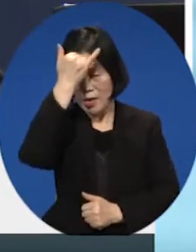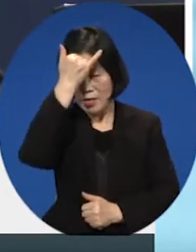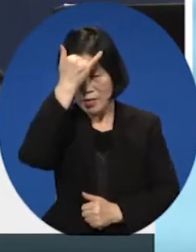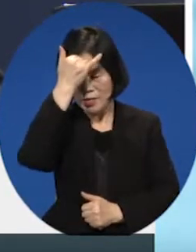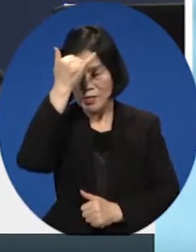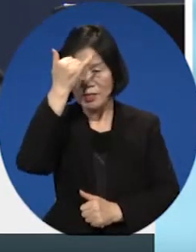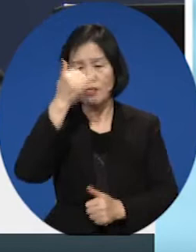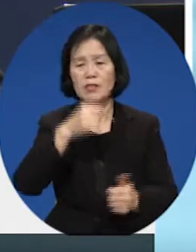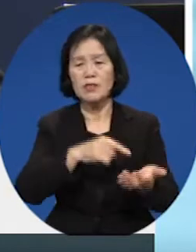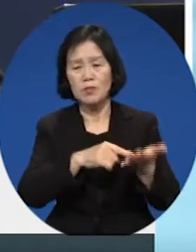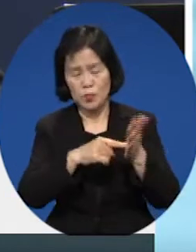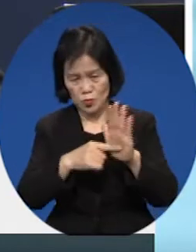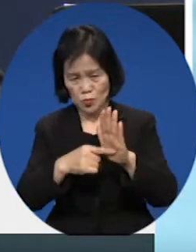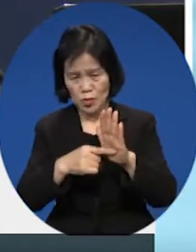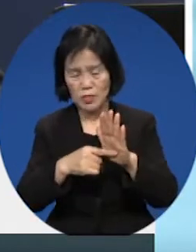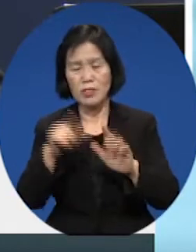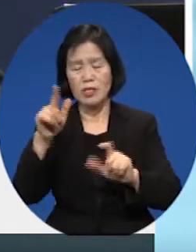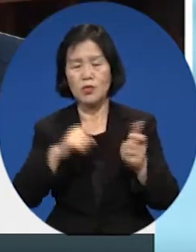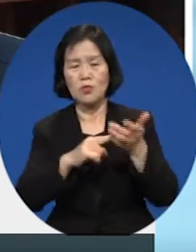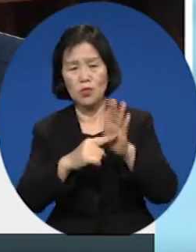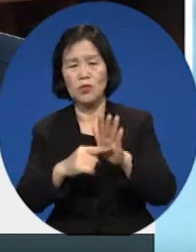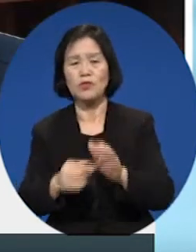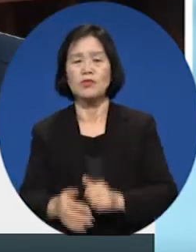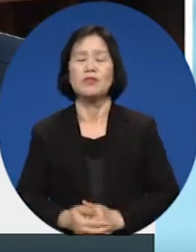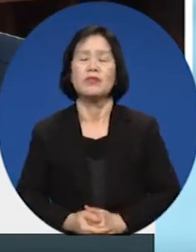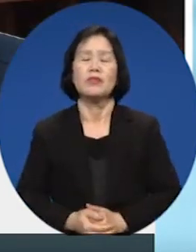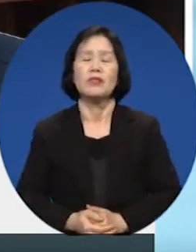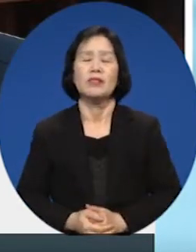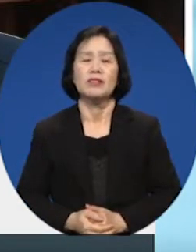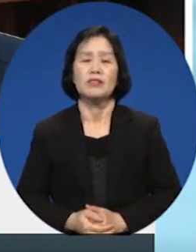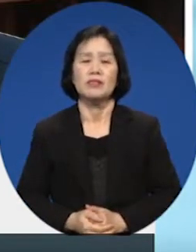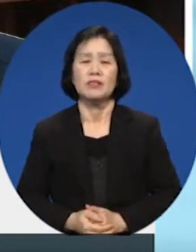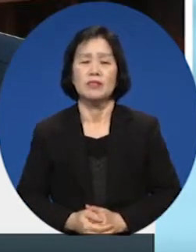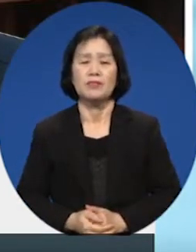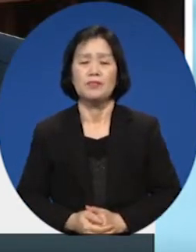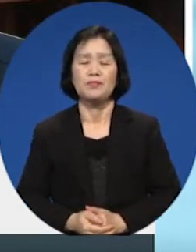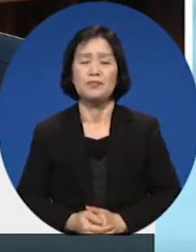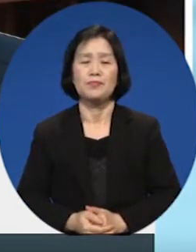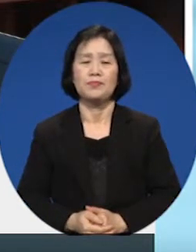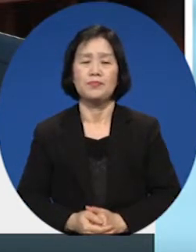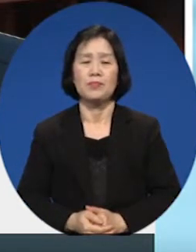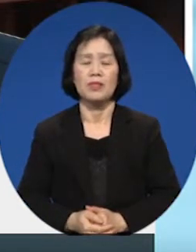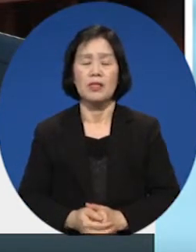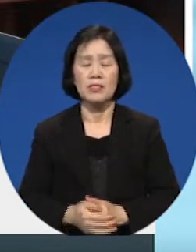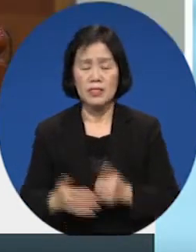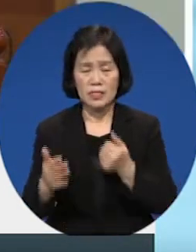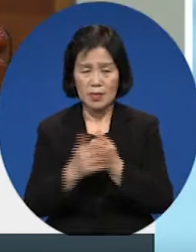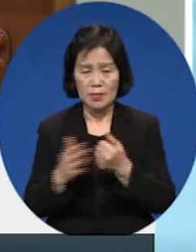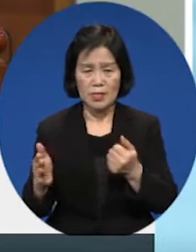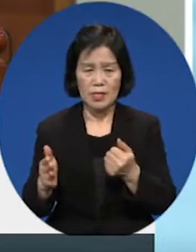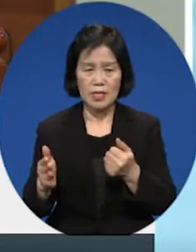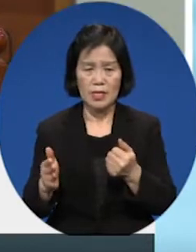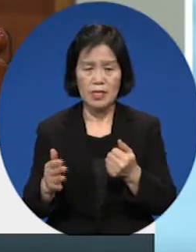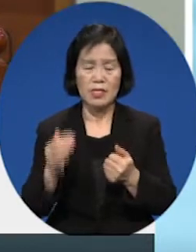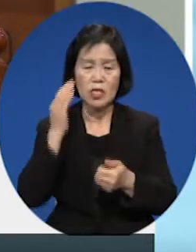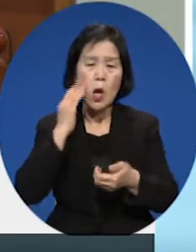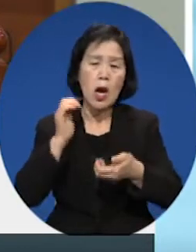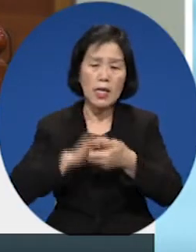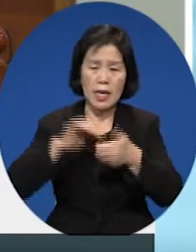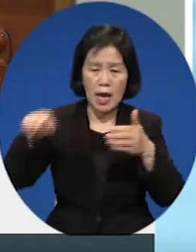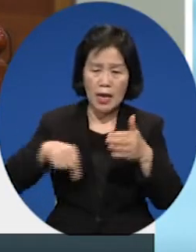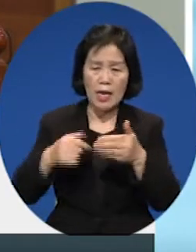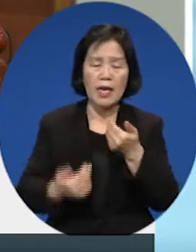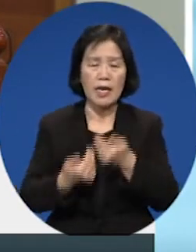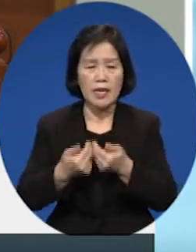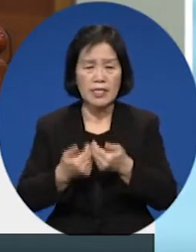태도를 보여주는 것이 이것도 발표 공식적인 발표도 또 그렇게 하는 것이고요 일반적으로는 아 이 청와대 안에 갈등이나